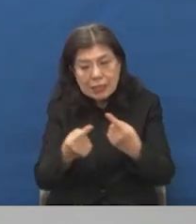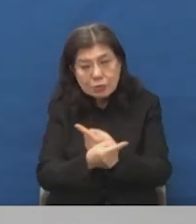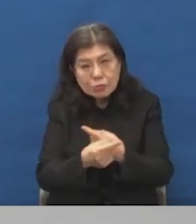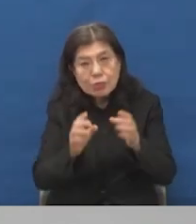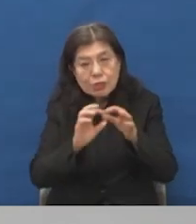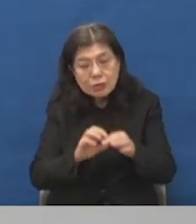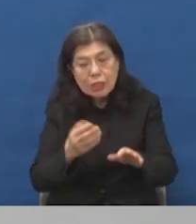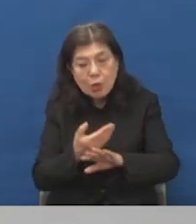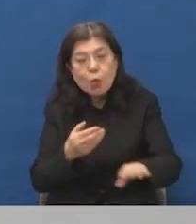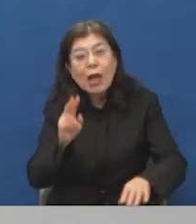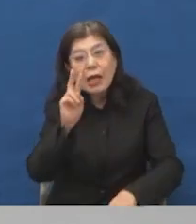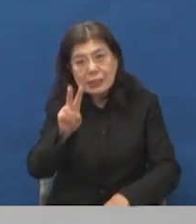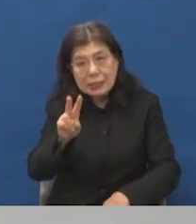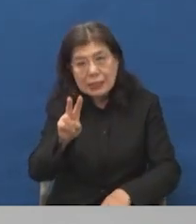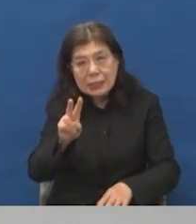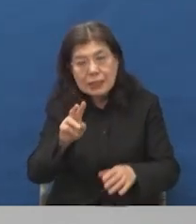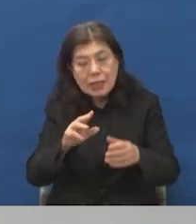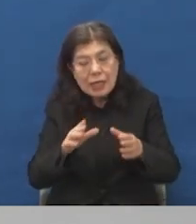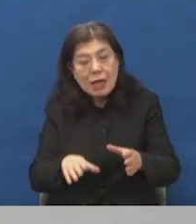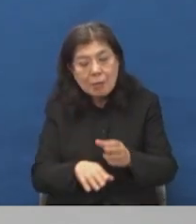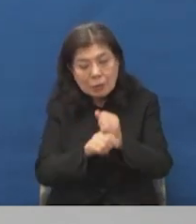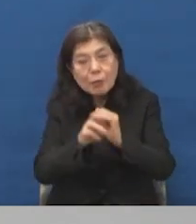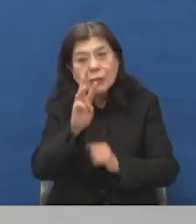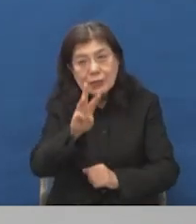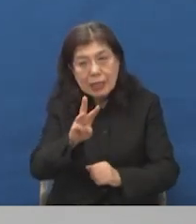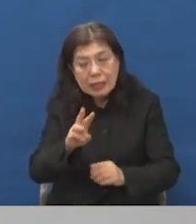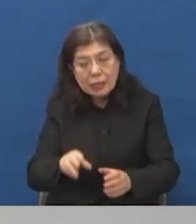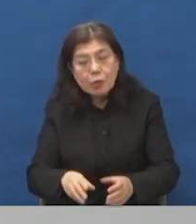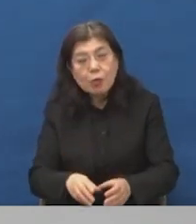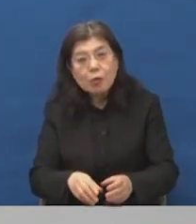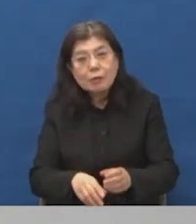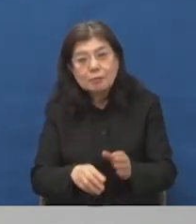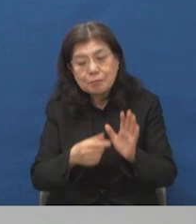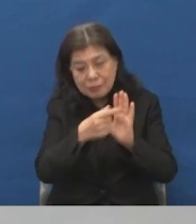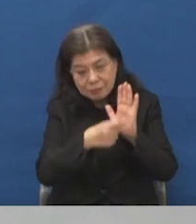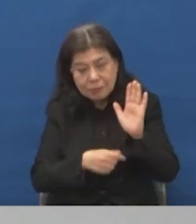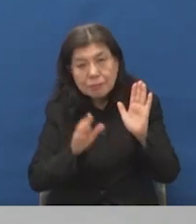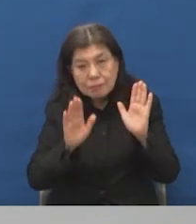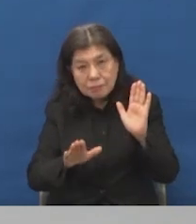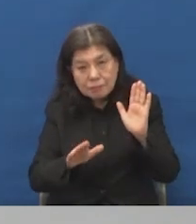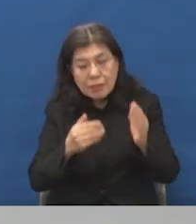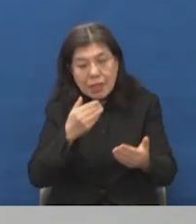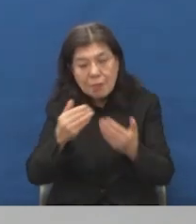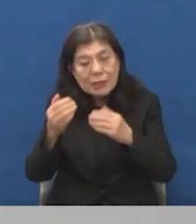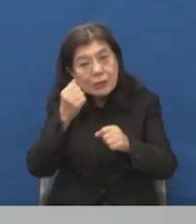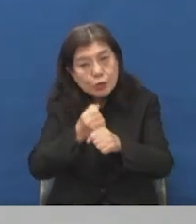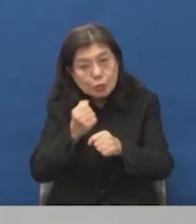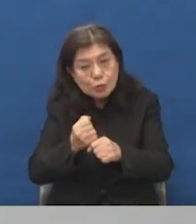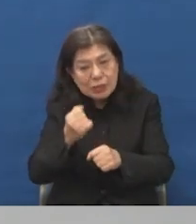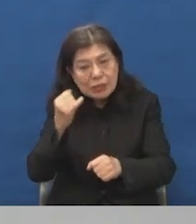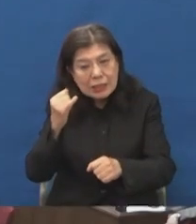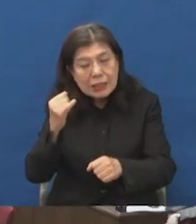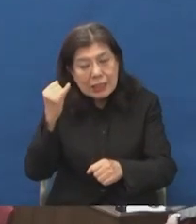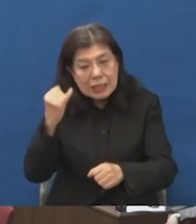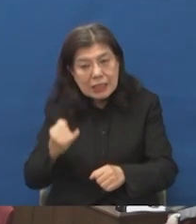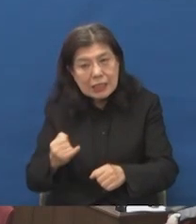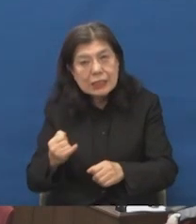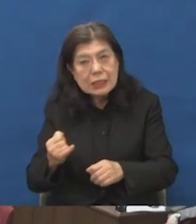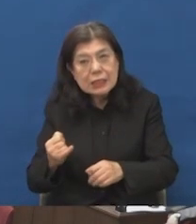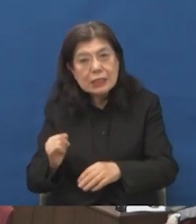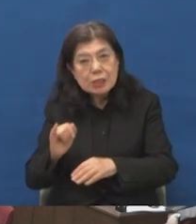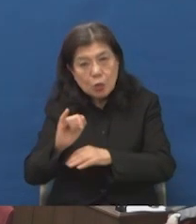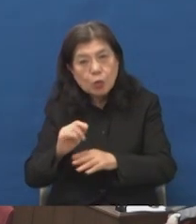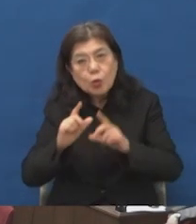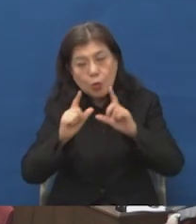2件、以上3件を一括議題といたします。まちづくり委員長の報告を求めます。まちづくり